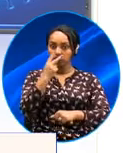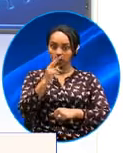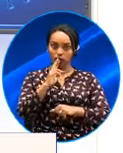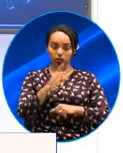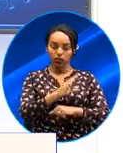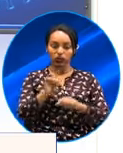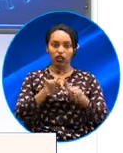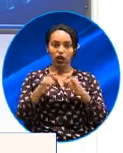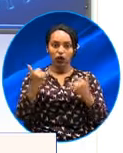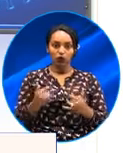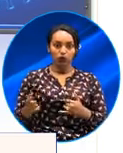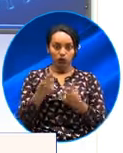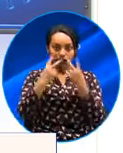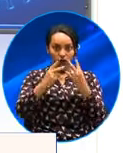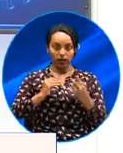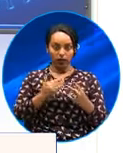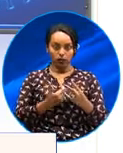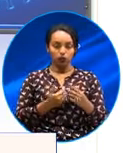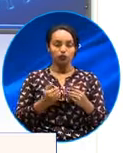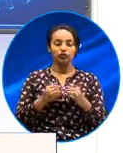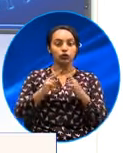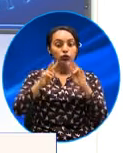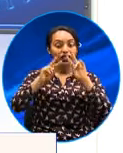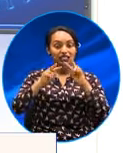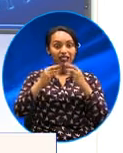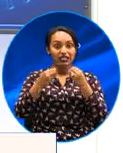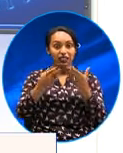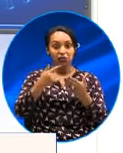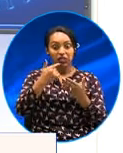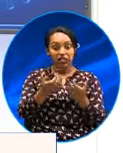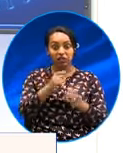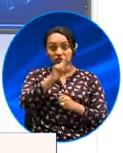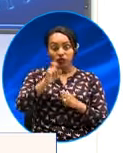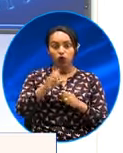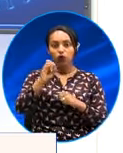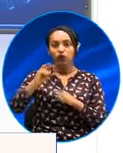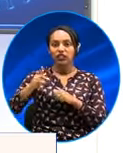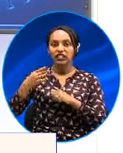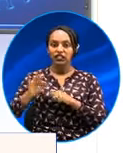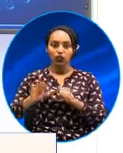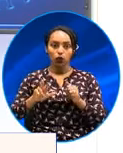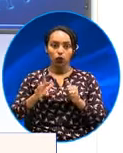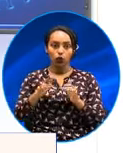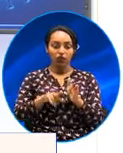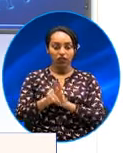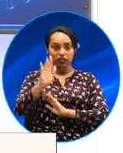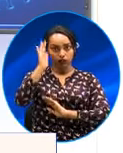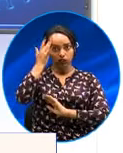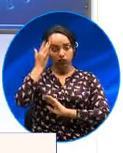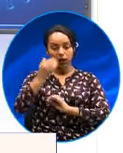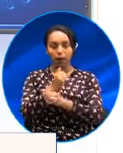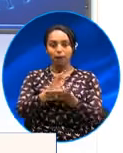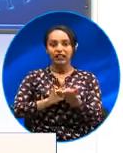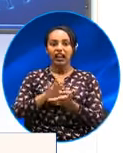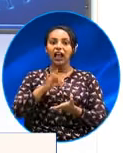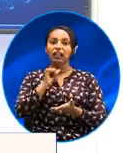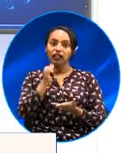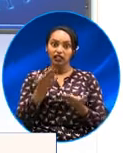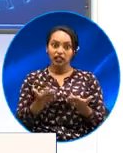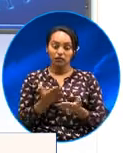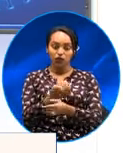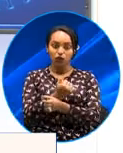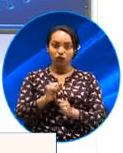ናቸው። ግን አሁንም ቢሆን ተመልካቾቻችንም አበክረን መጠየቅ የምንፈልገው ነገር የኮቪድ-19 ኮሮና ቫይረስ ወረርሽኝ መድኃኒት